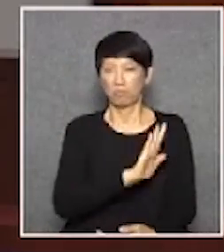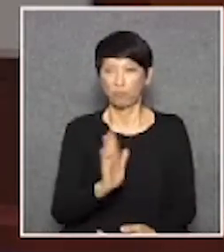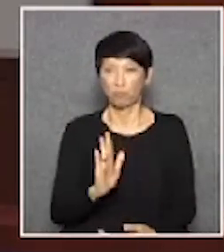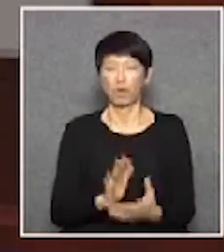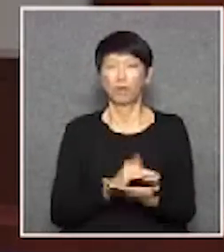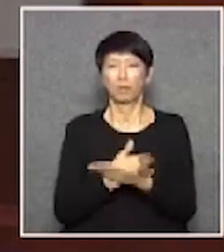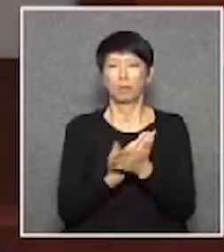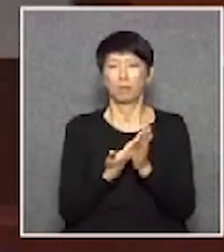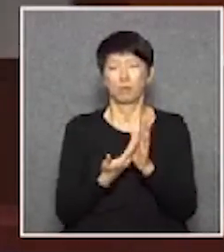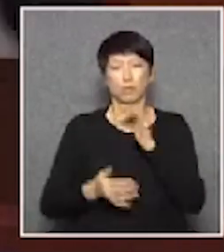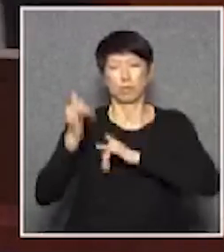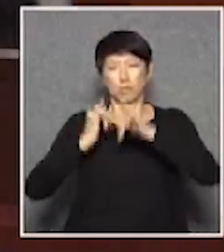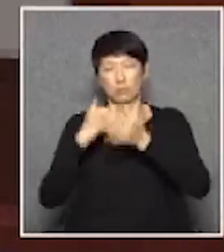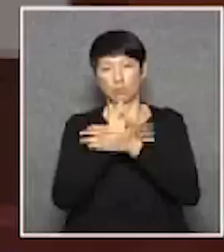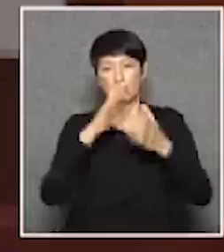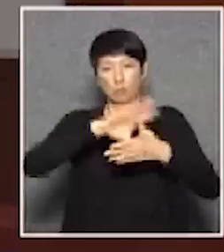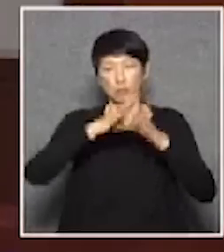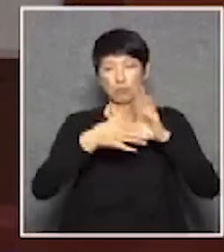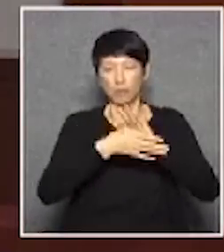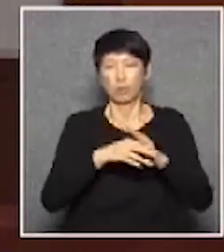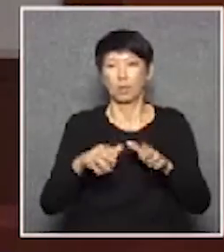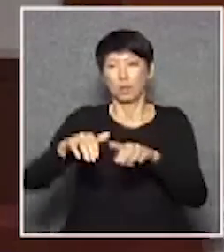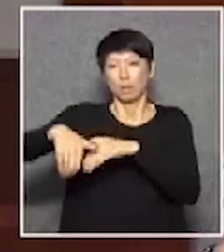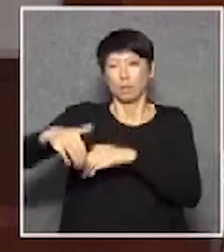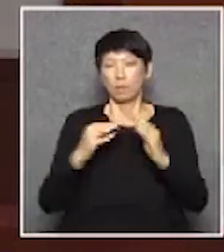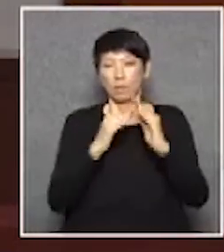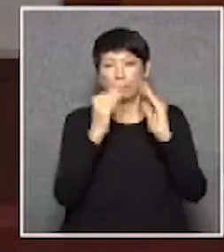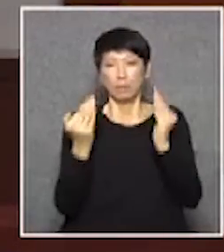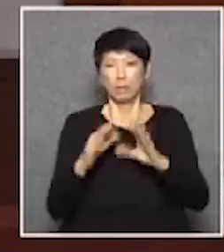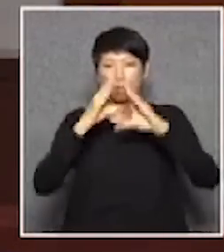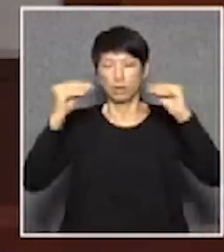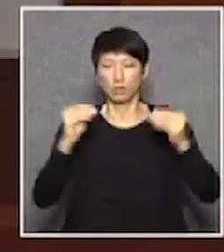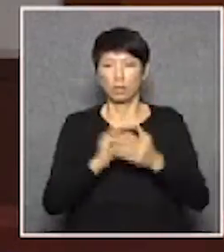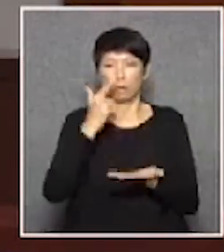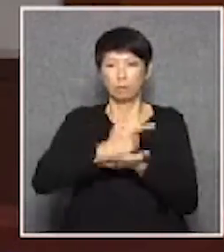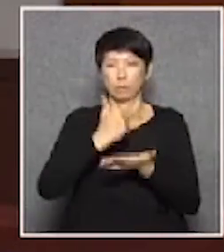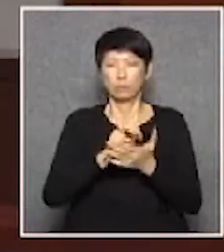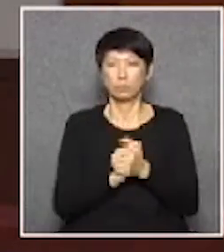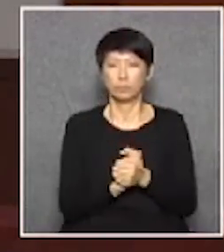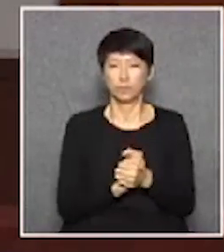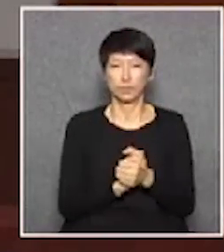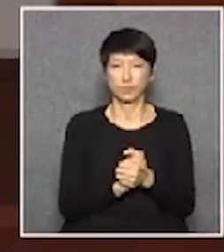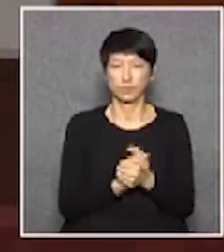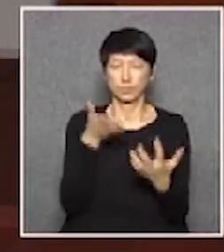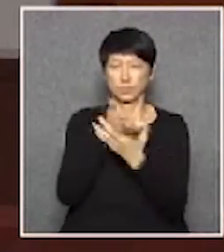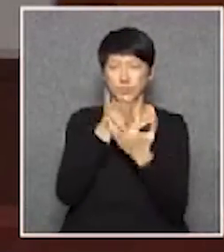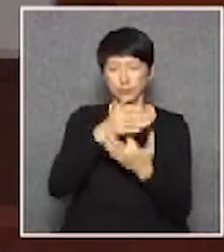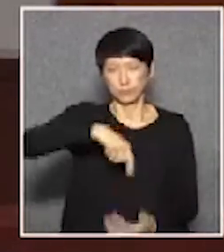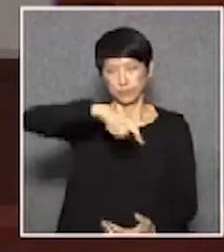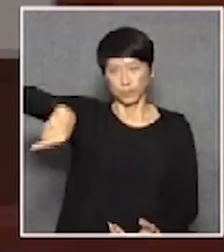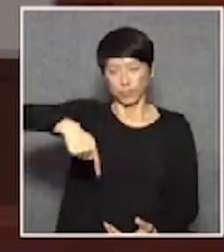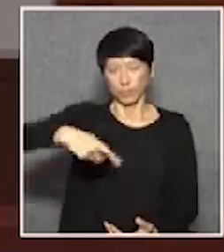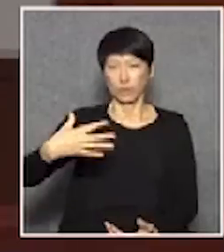风俗逐渐消失，乡村走向阴干毁灭之路。最重要的还是损害了土地拥有